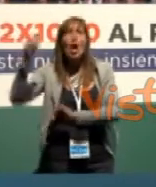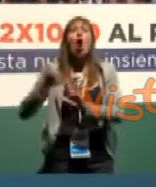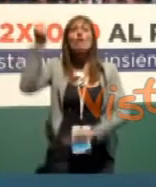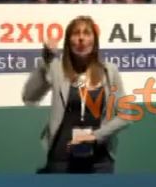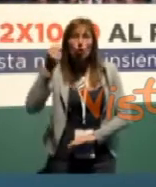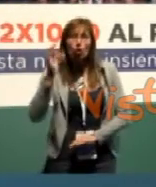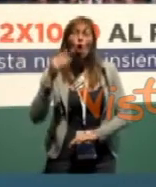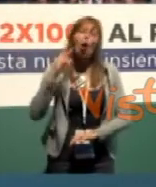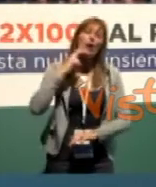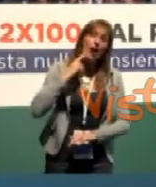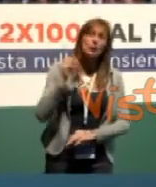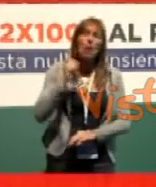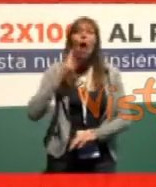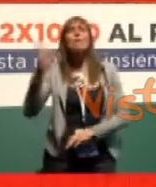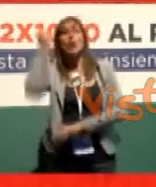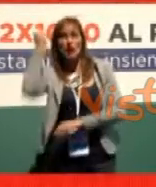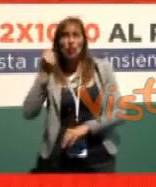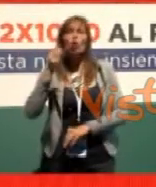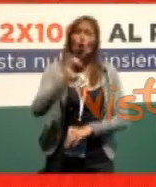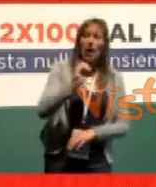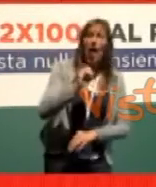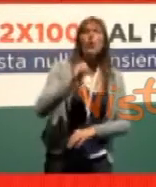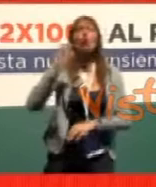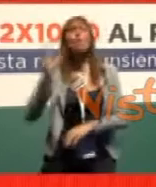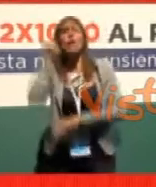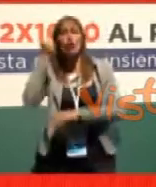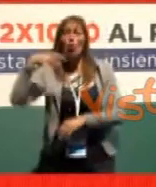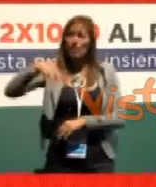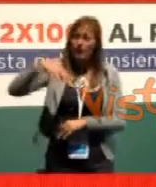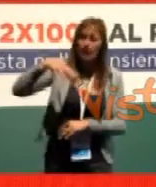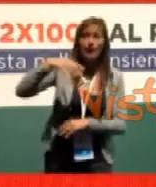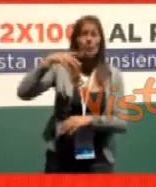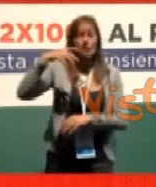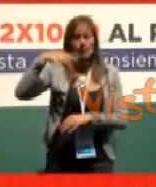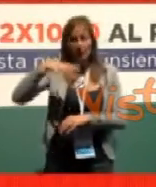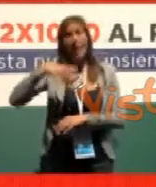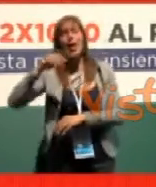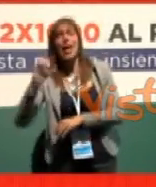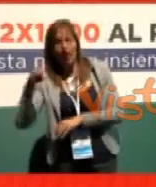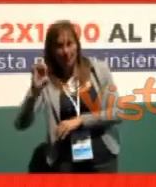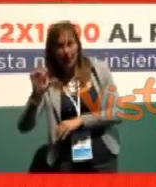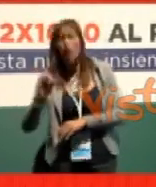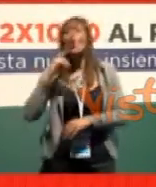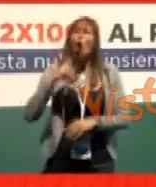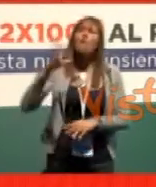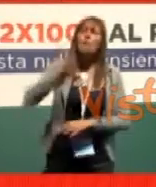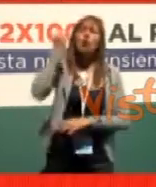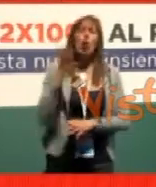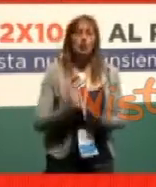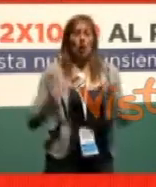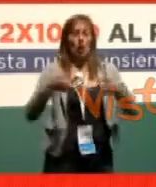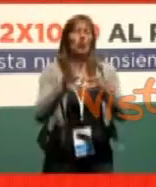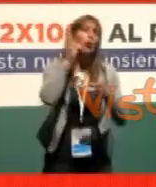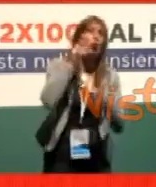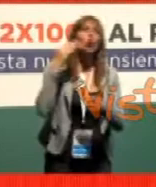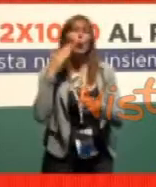Renzi, non ha vinto Maurizio Martina, non ha vinto Andrea Orlando, non ha vinto Michele Emiliano, ha vinto la comunità di donne e uomini che crede che la politica sia